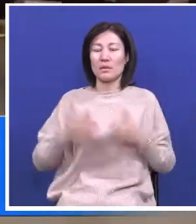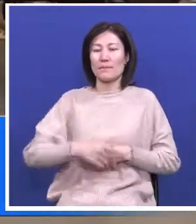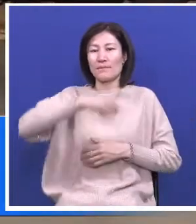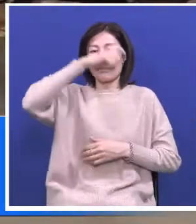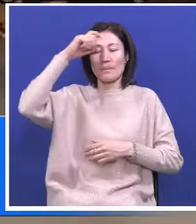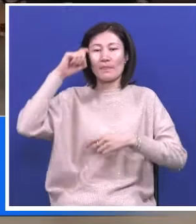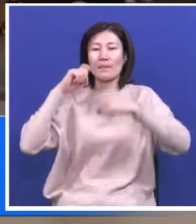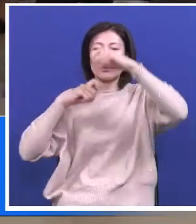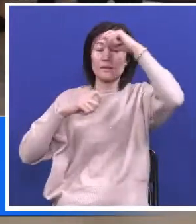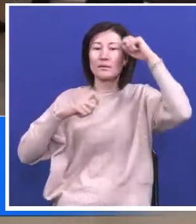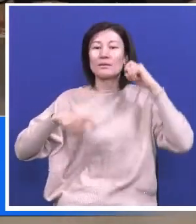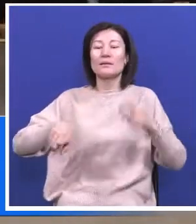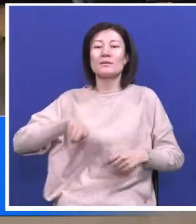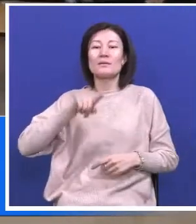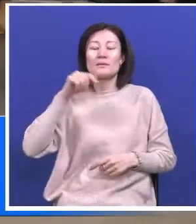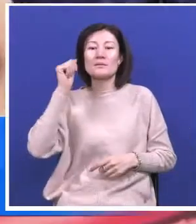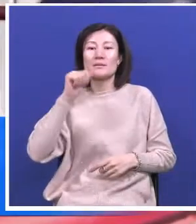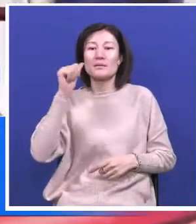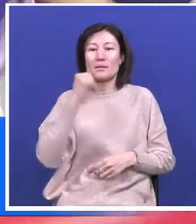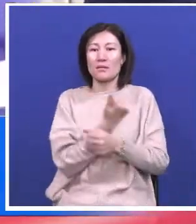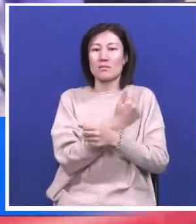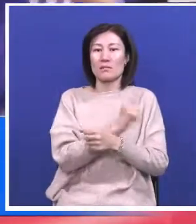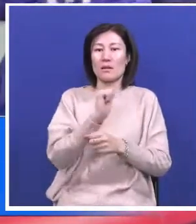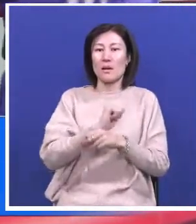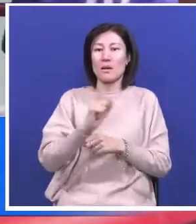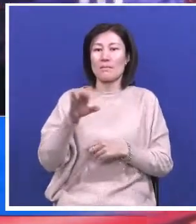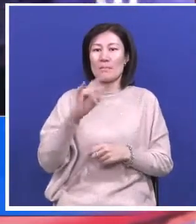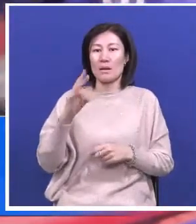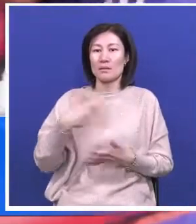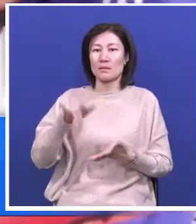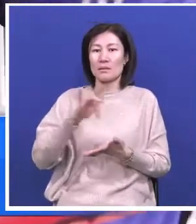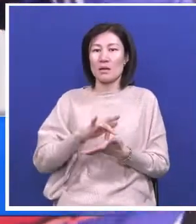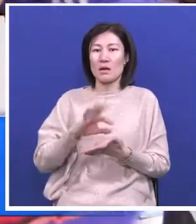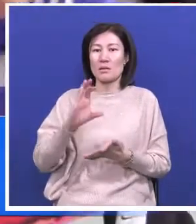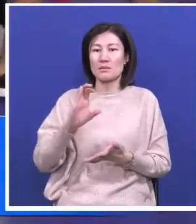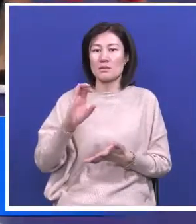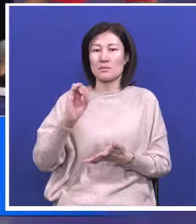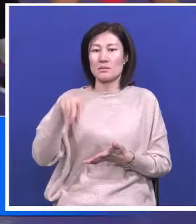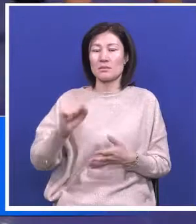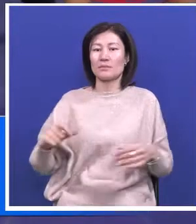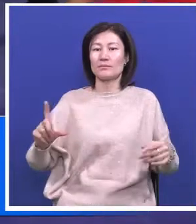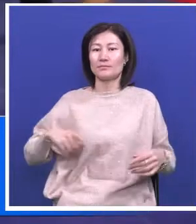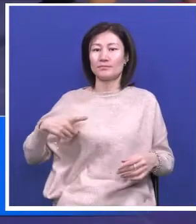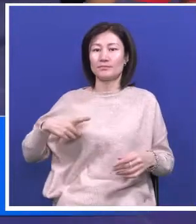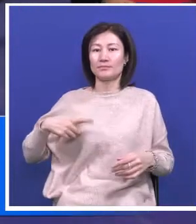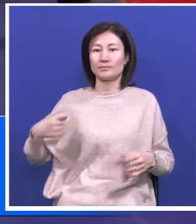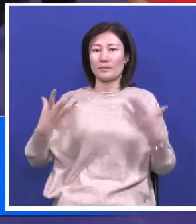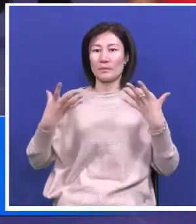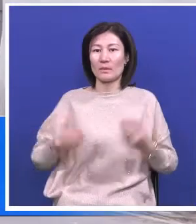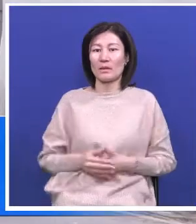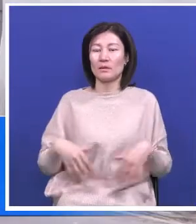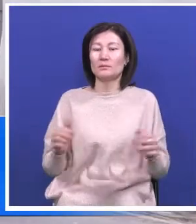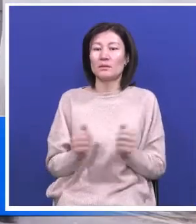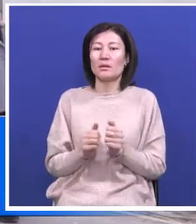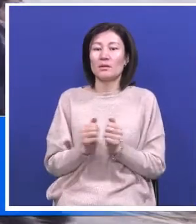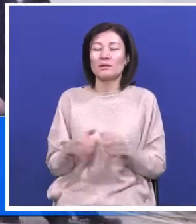тер ертеңгі жеңістің баспалдағы. Бір жылдан аса Қажымұқан атындағы орталық стадионға қатынап, жаттығып жүрген Арсен үшін жақын